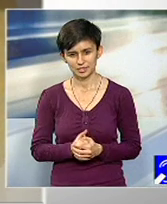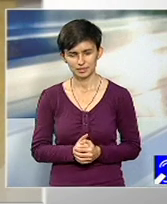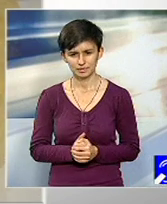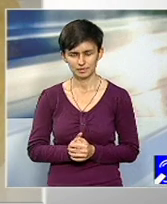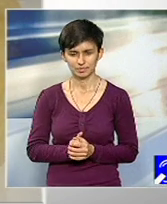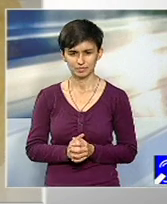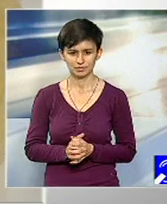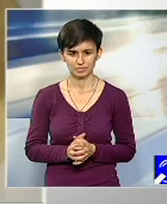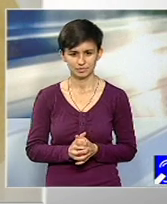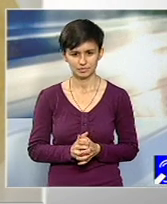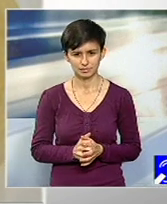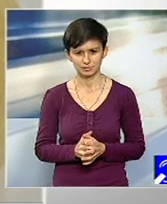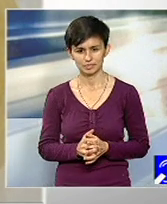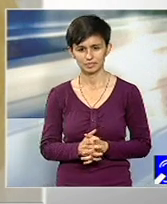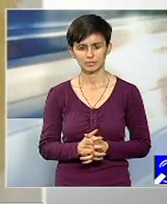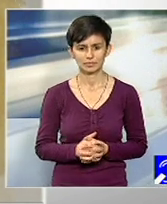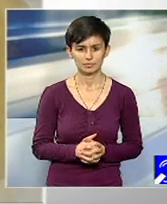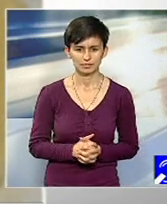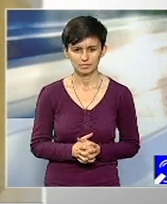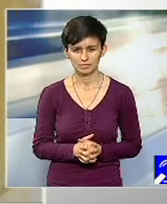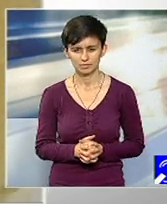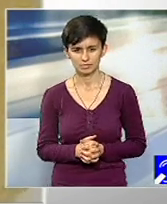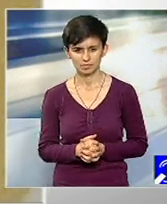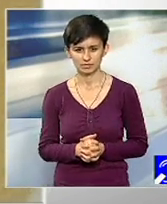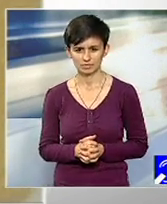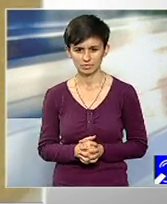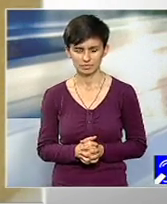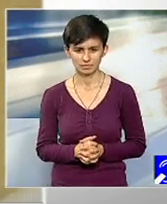așa. Deci umplutură de Nutella cu banane.